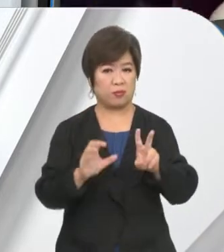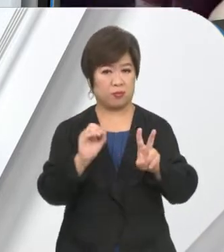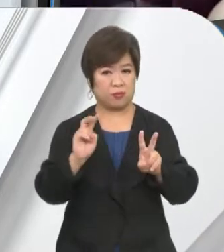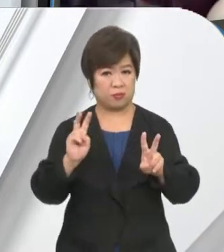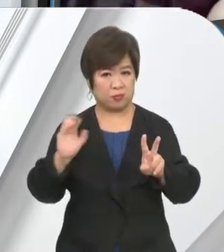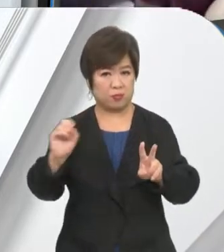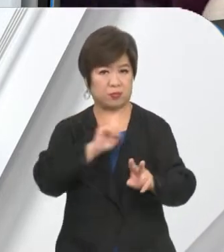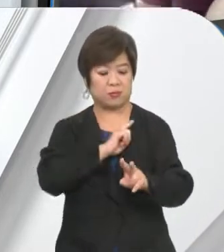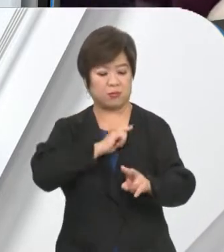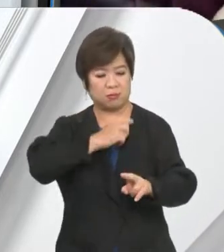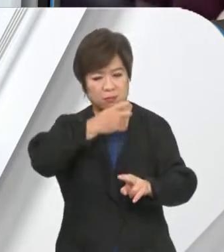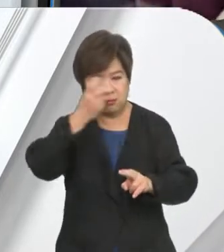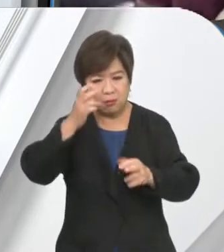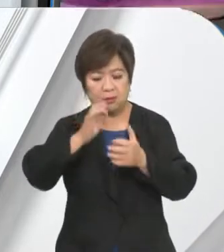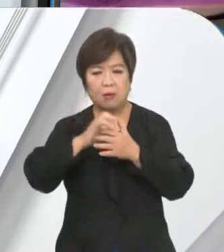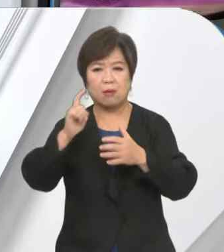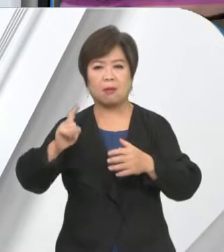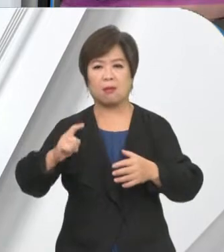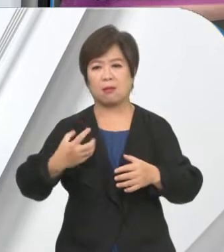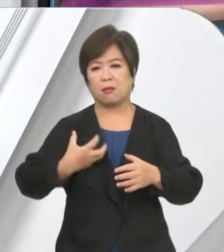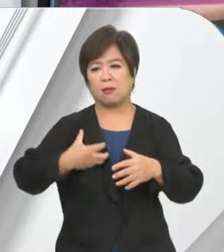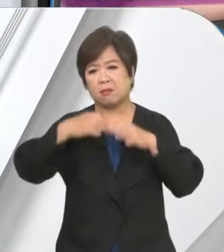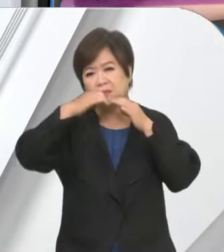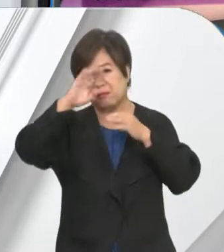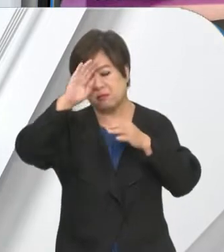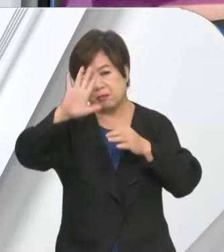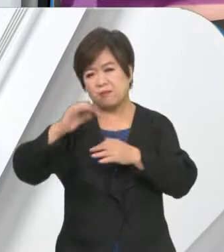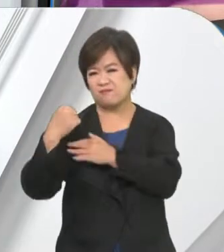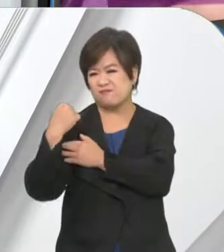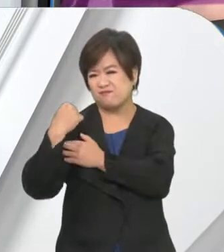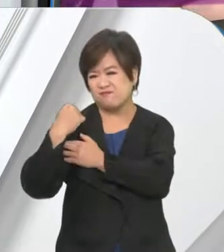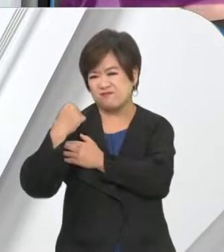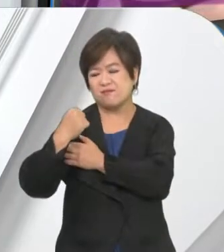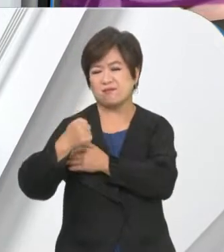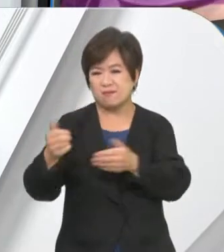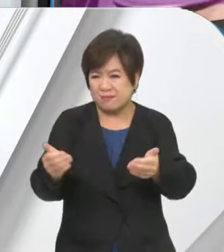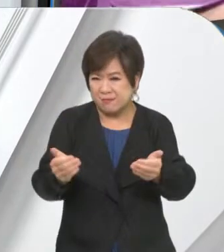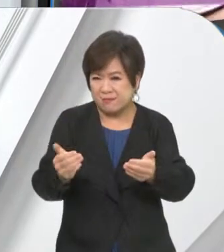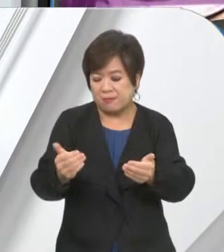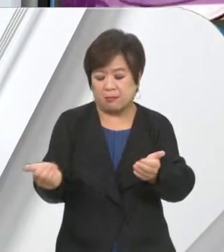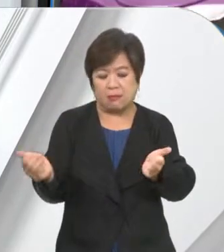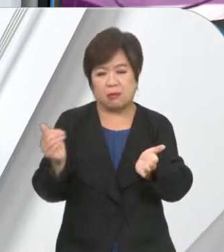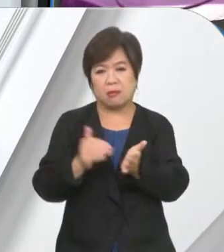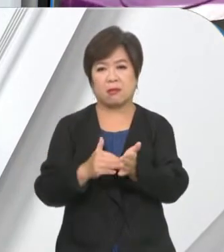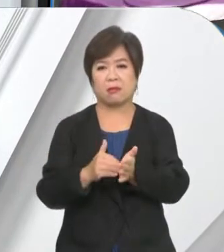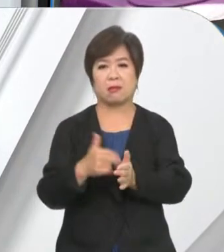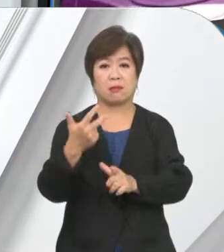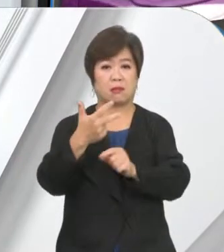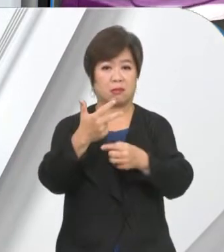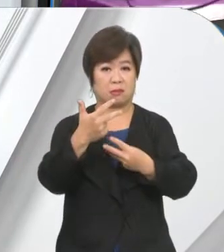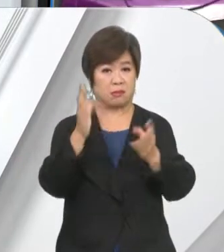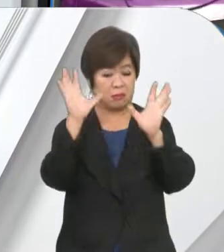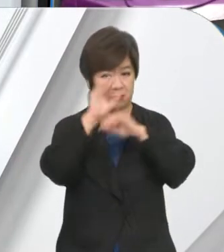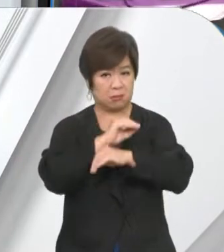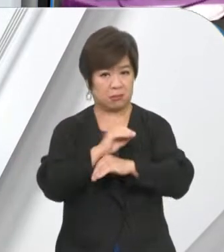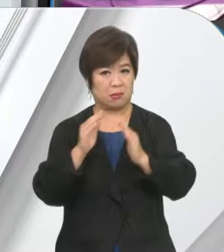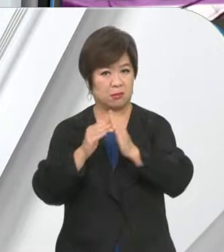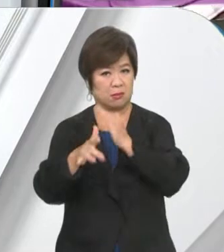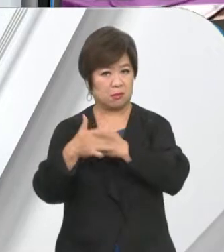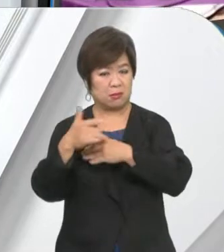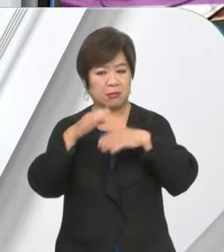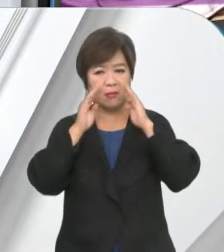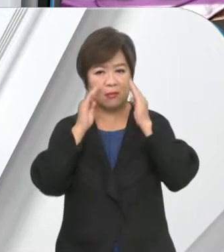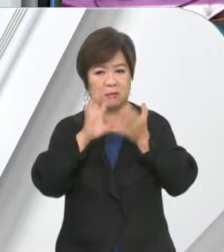发现自家半个内癌，我给冻自己乐观的看案，没想到错身阿布。朱丽琴不下言对